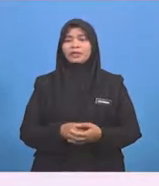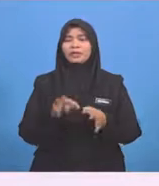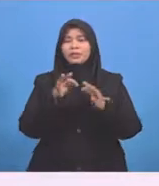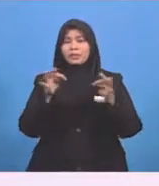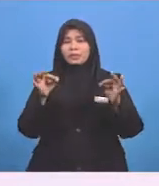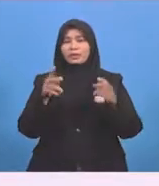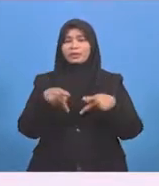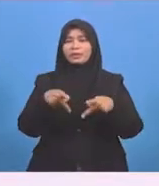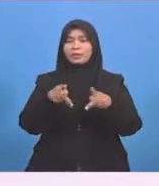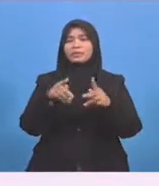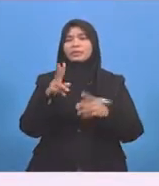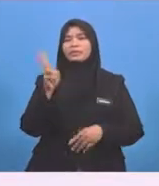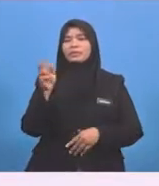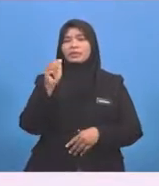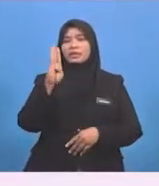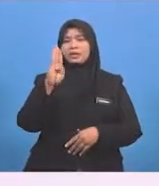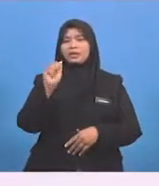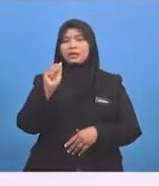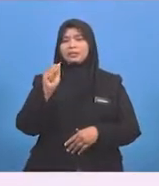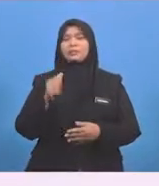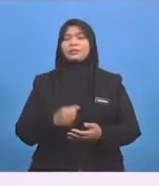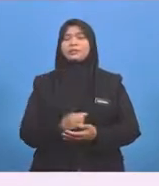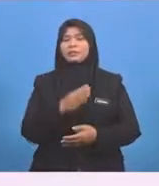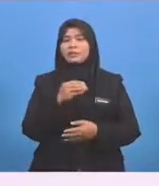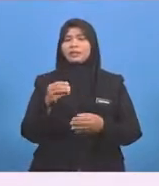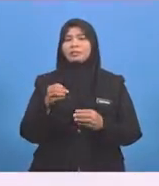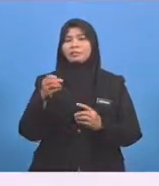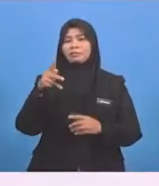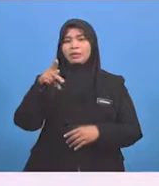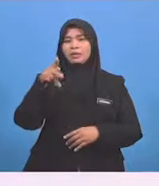menghuraikan proses haba pendam tentu pelakuran dan pengawapan,